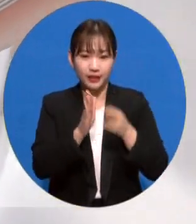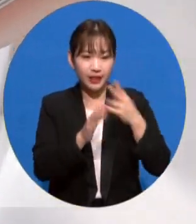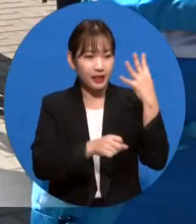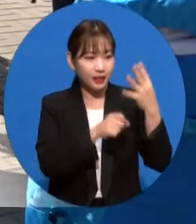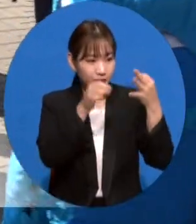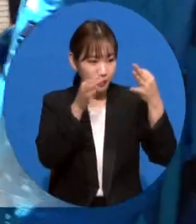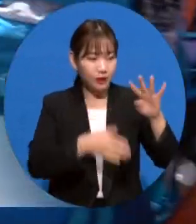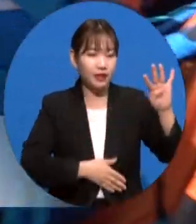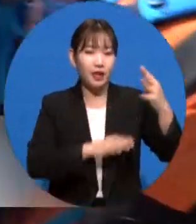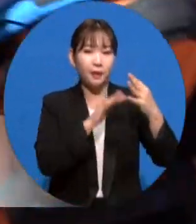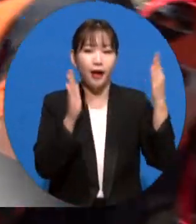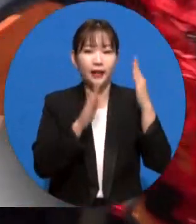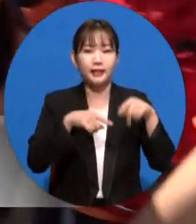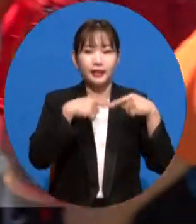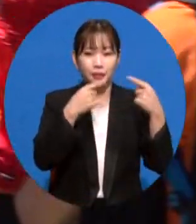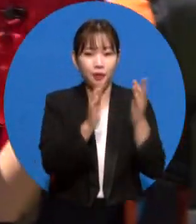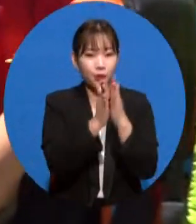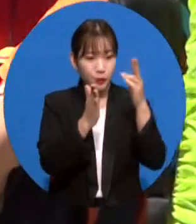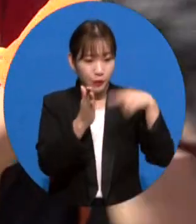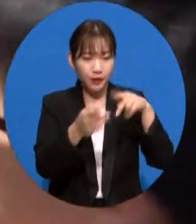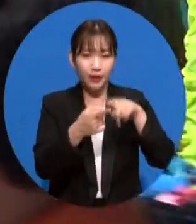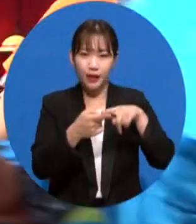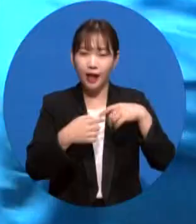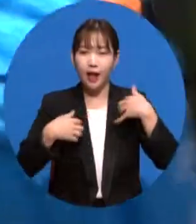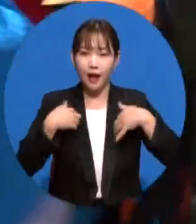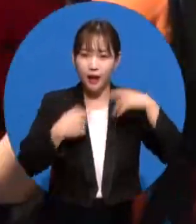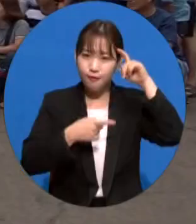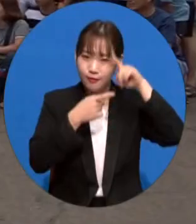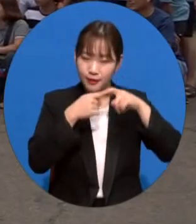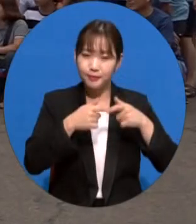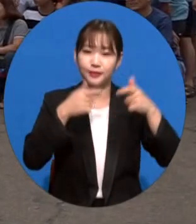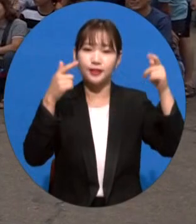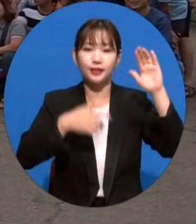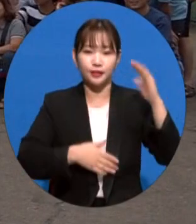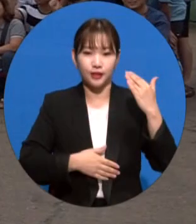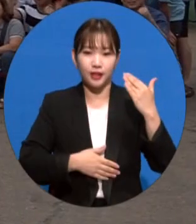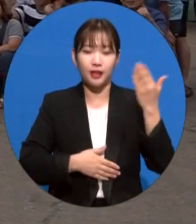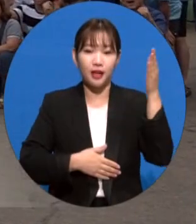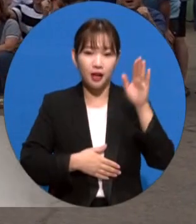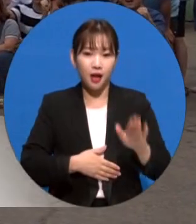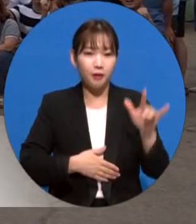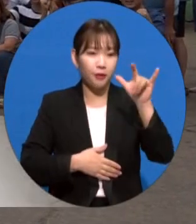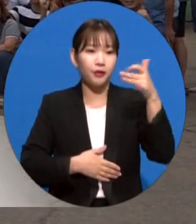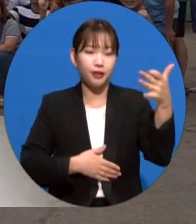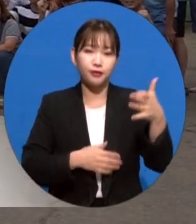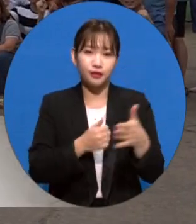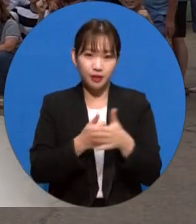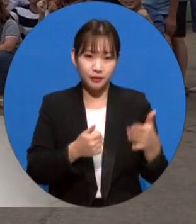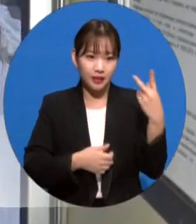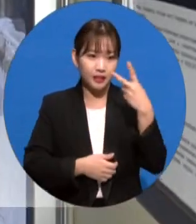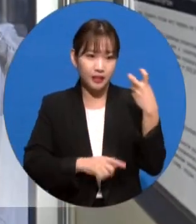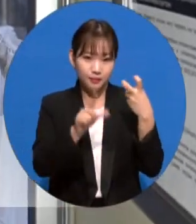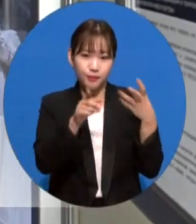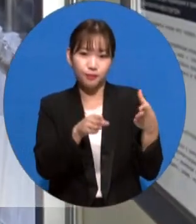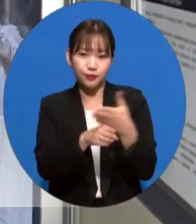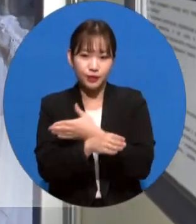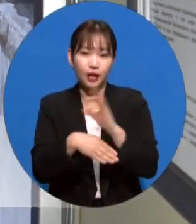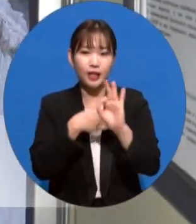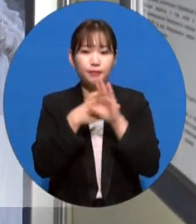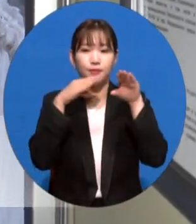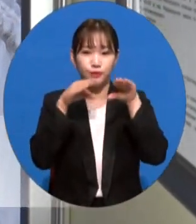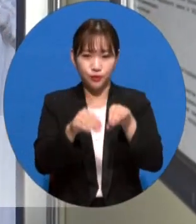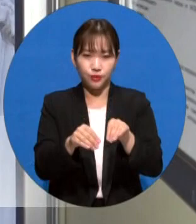학생이 참여해 독서에 대한 흥미와 관심이 높아졌습니다. 하지만 코로나19 영향으로 2020년부터